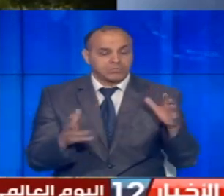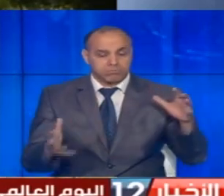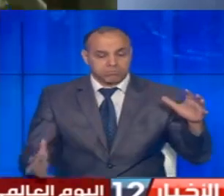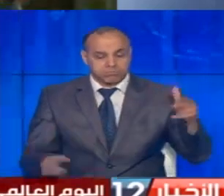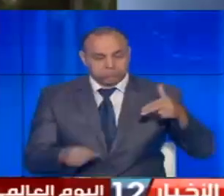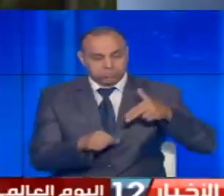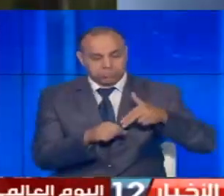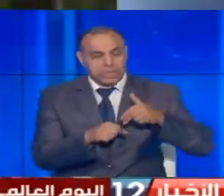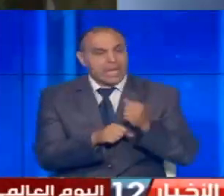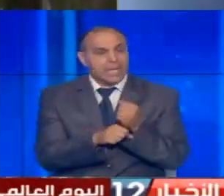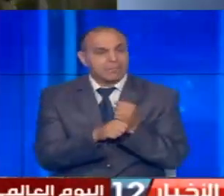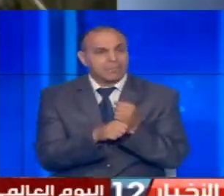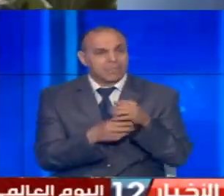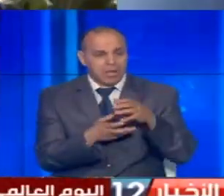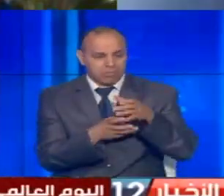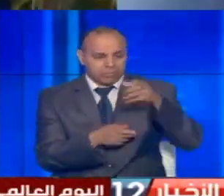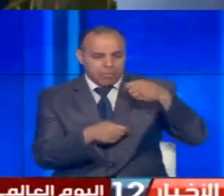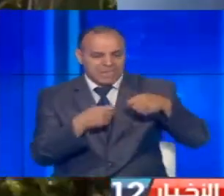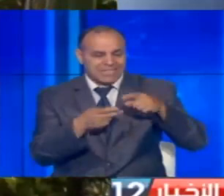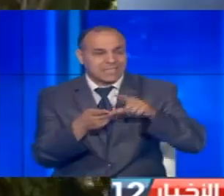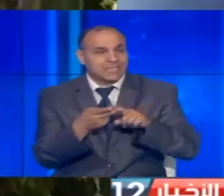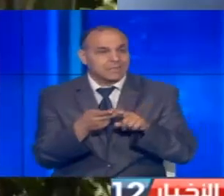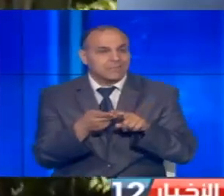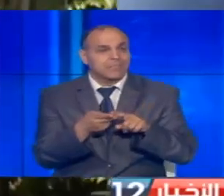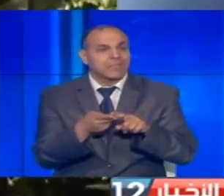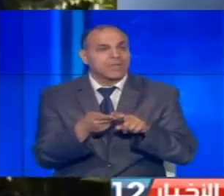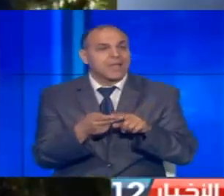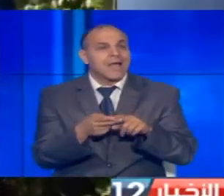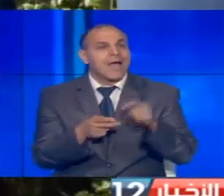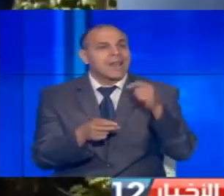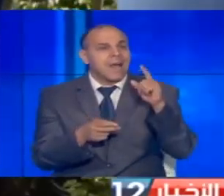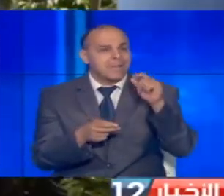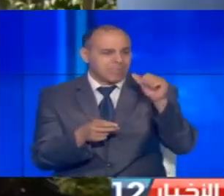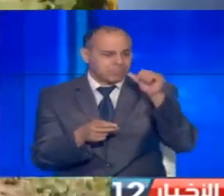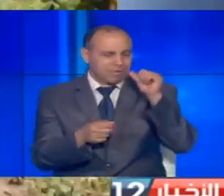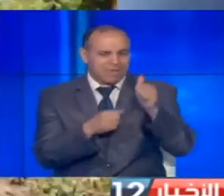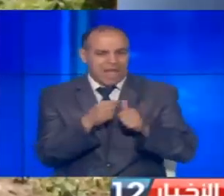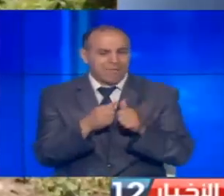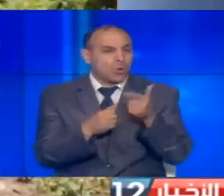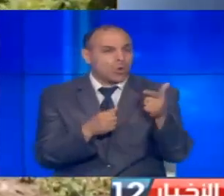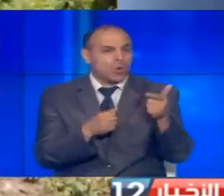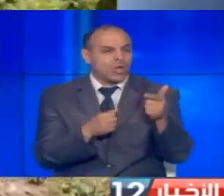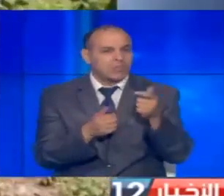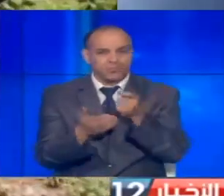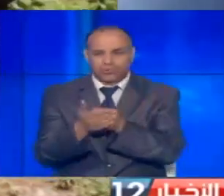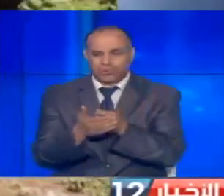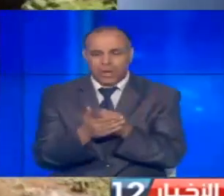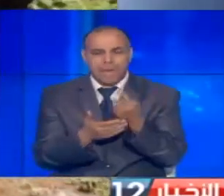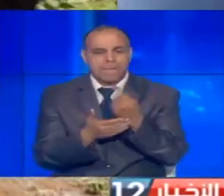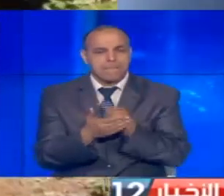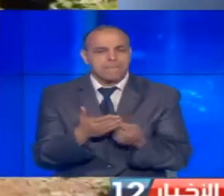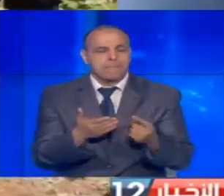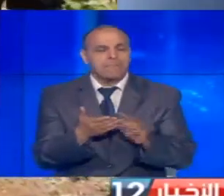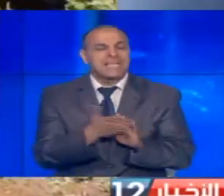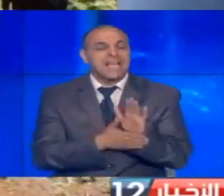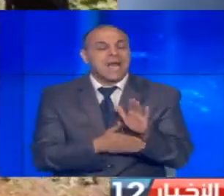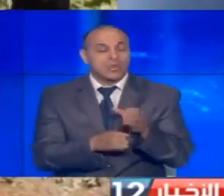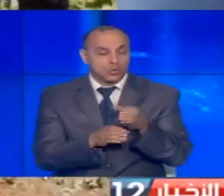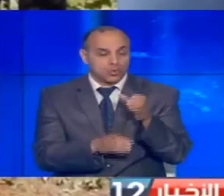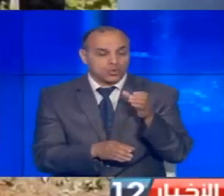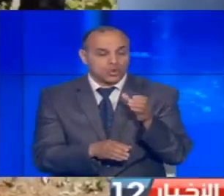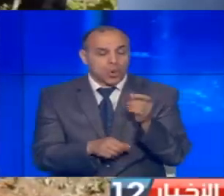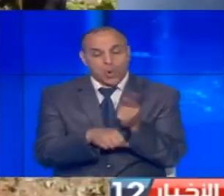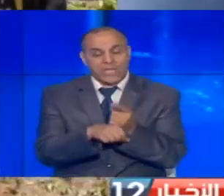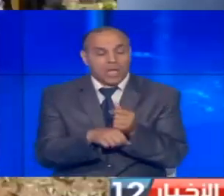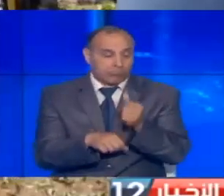النفط لإنتاج الزجاجات البلاستيكية لتعبئة المياه سنوياً، فيما يتم اقتناء 1 مليون زجاجة بلاستيكية كل